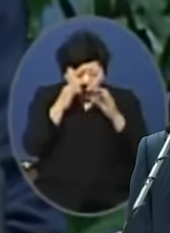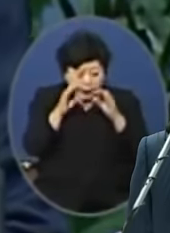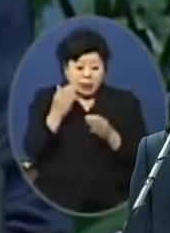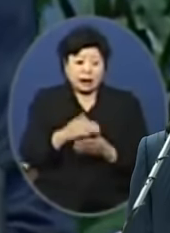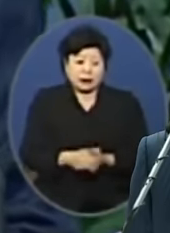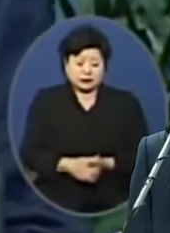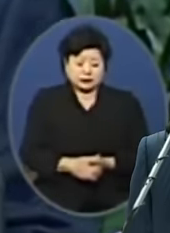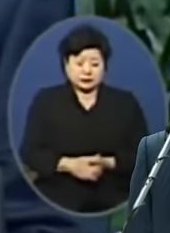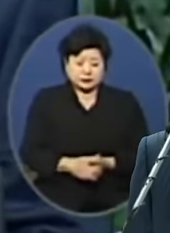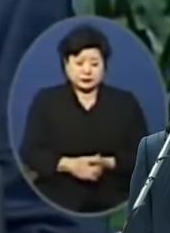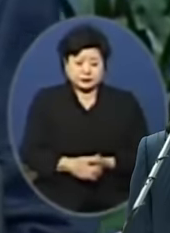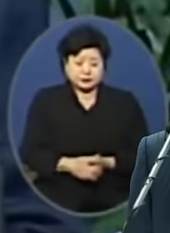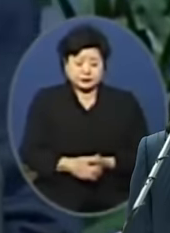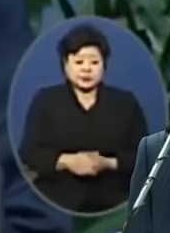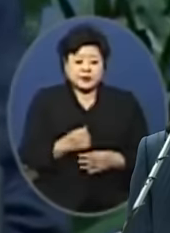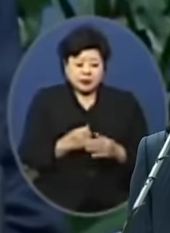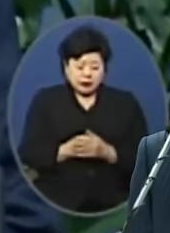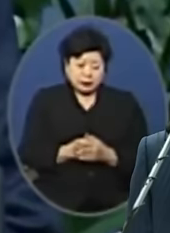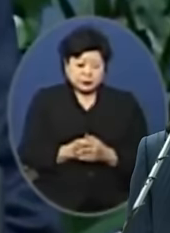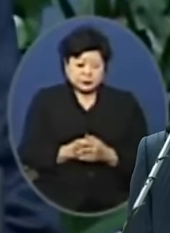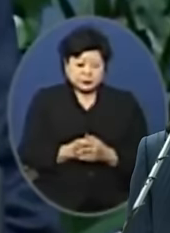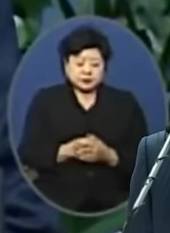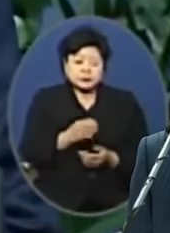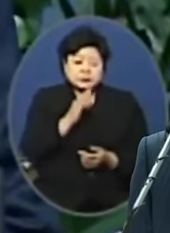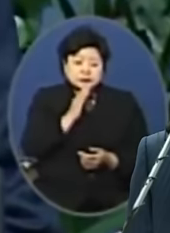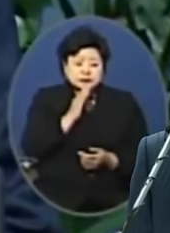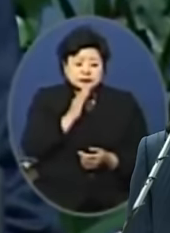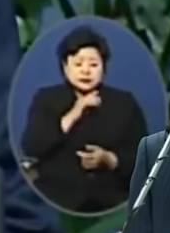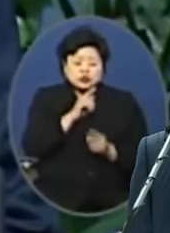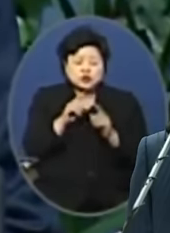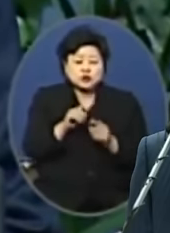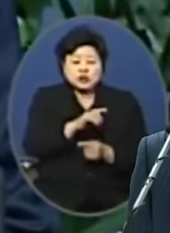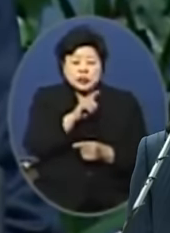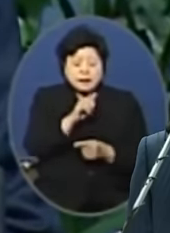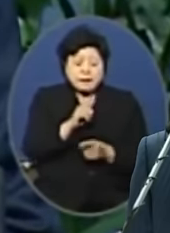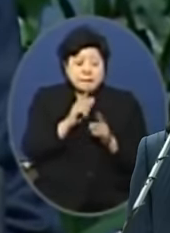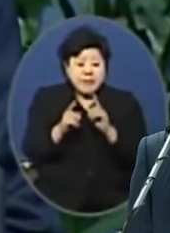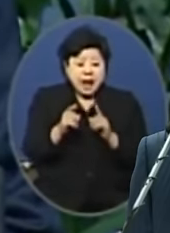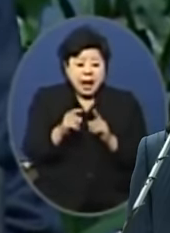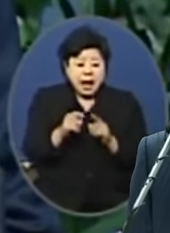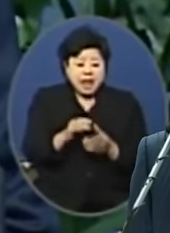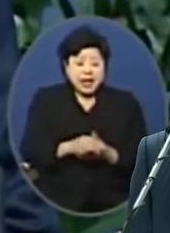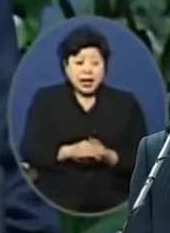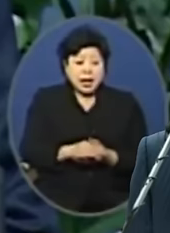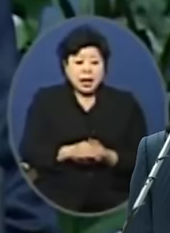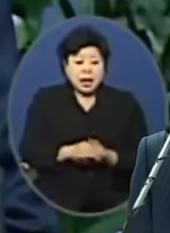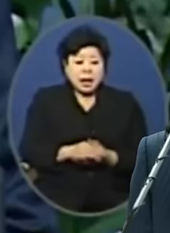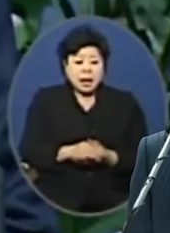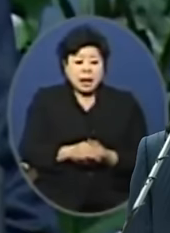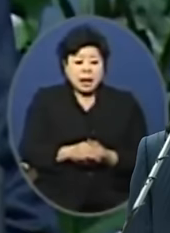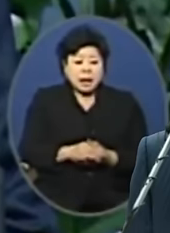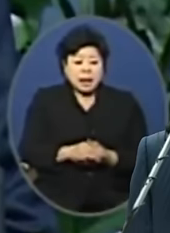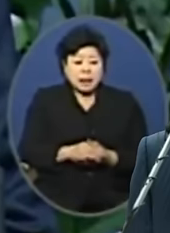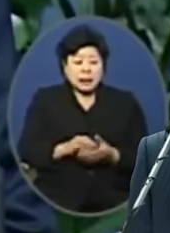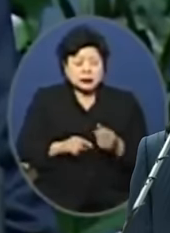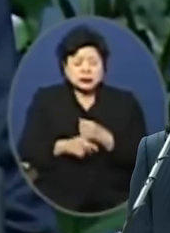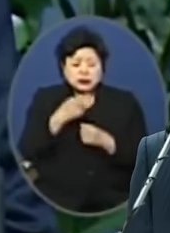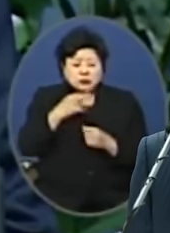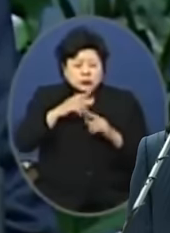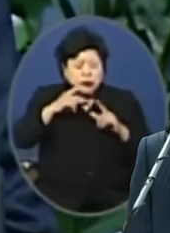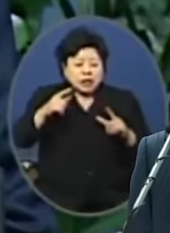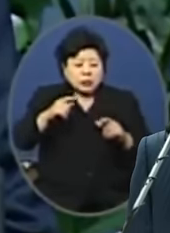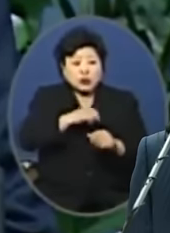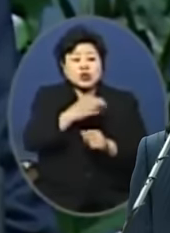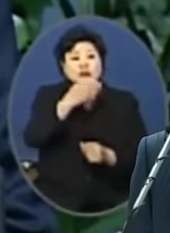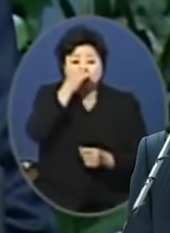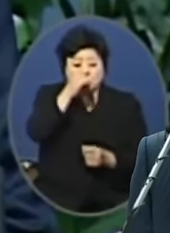것입니다. 그러므로 여러분 얼마나 우리의 말이 무의미하게 했다고 하더라도 힘이 있는 것을 알 수